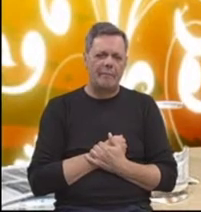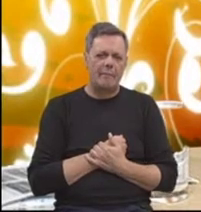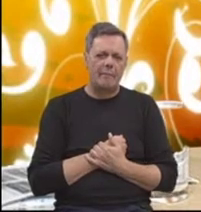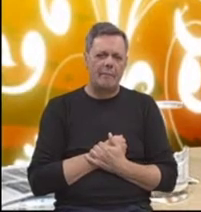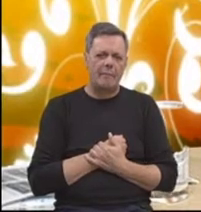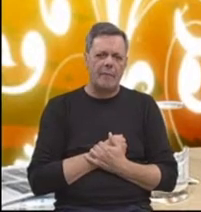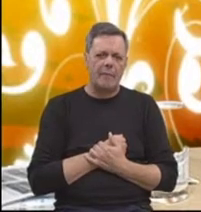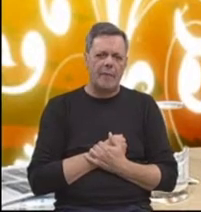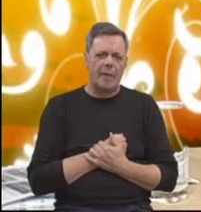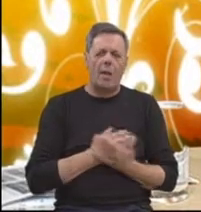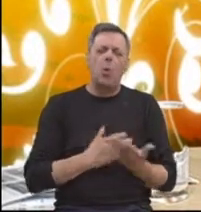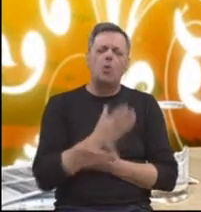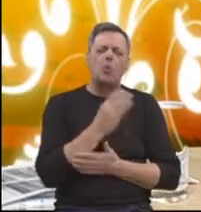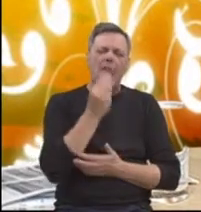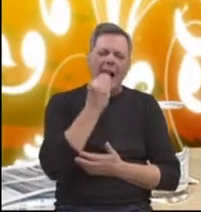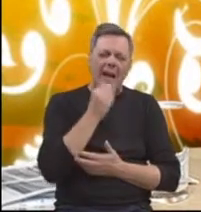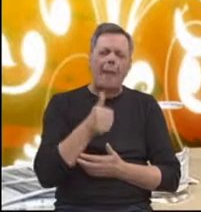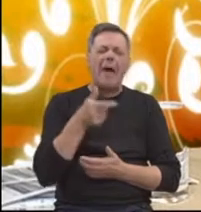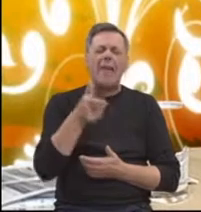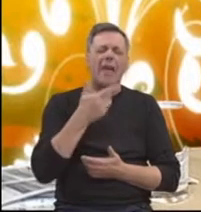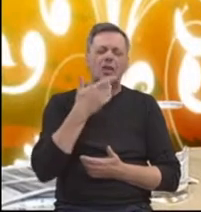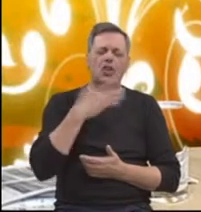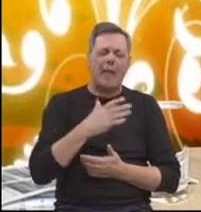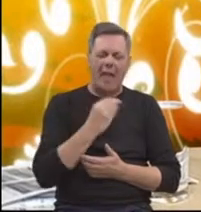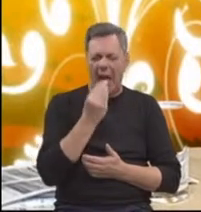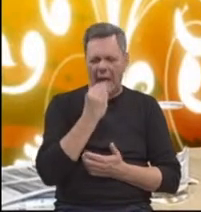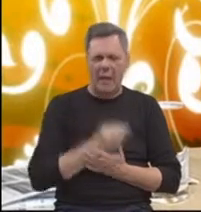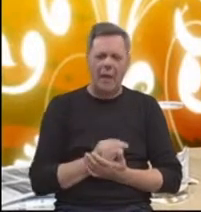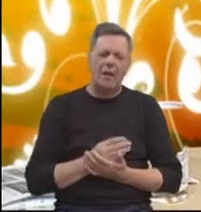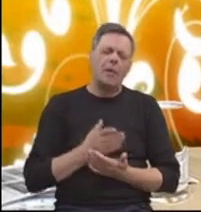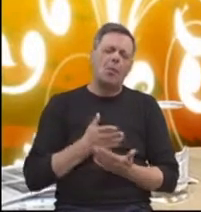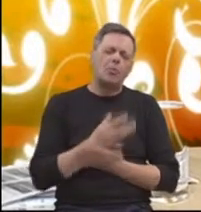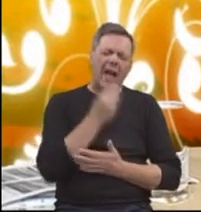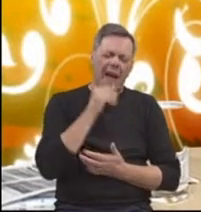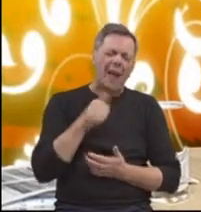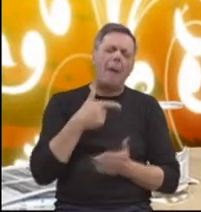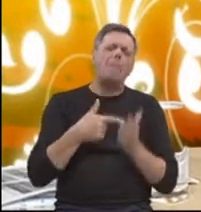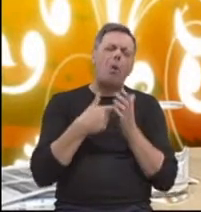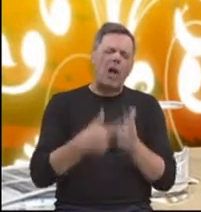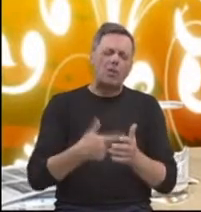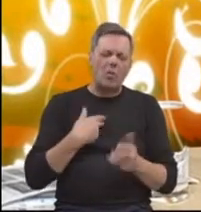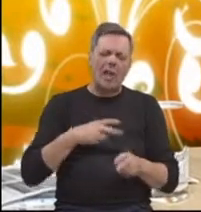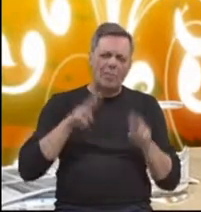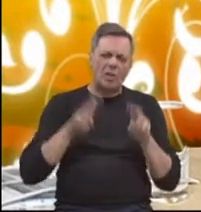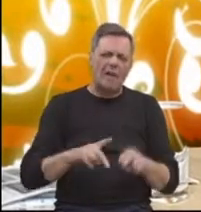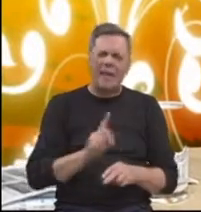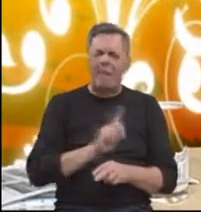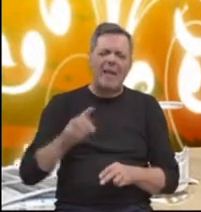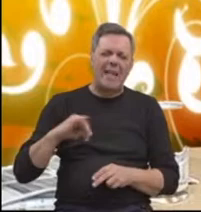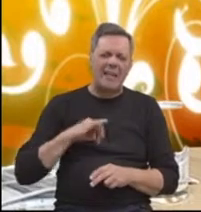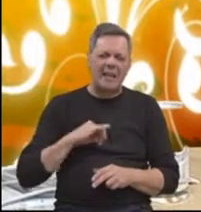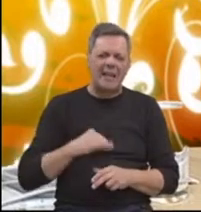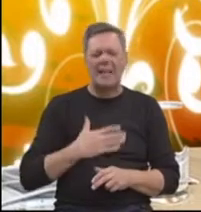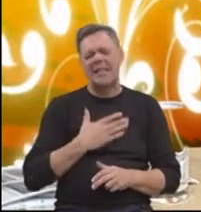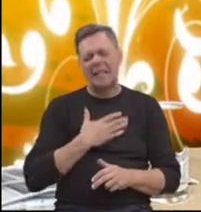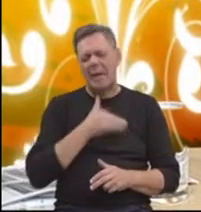Prema tome, usputna hrana je štetna hrana. Usputna hrana je hrana koja pokazuje da smo zaista nezainteresirani